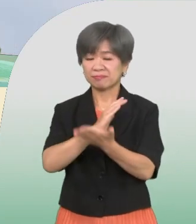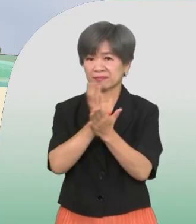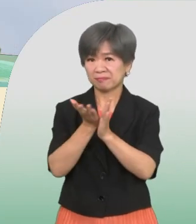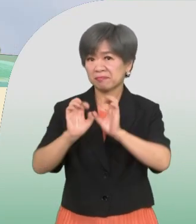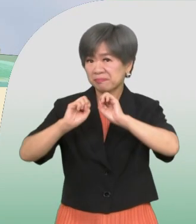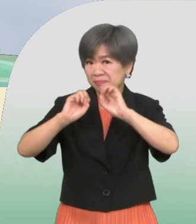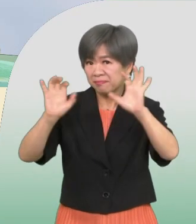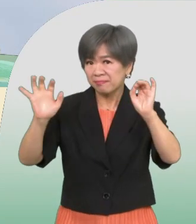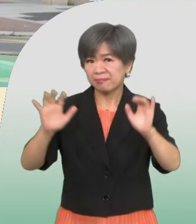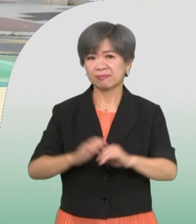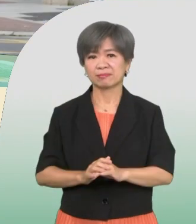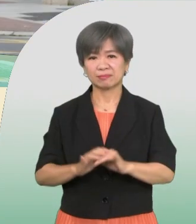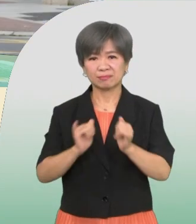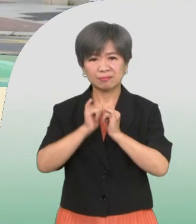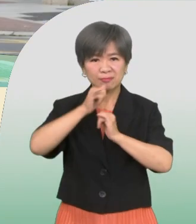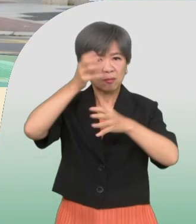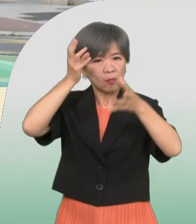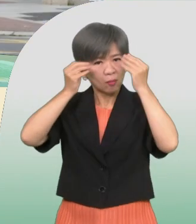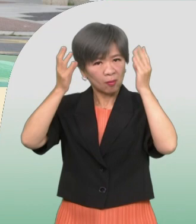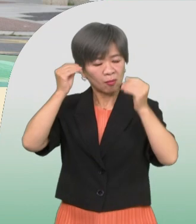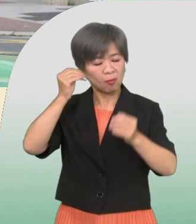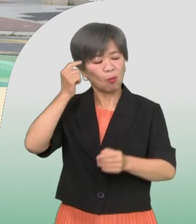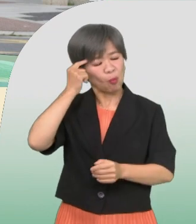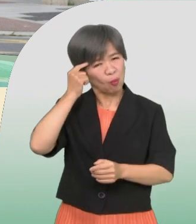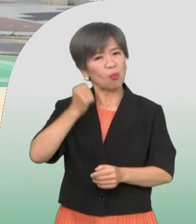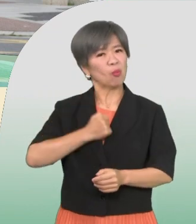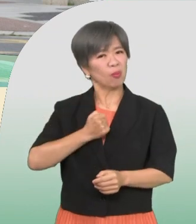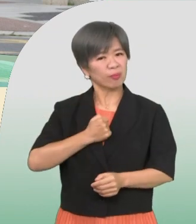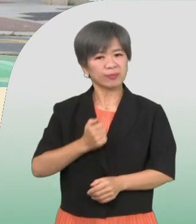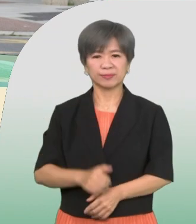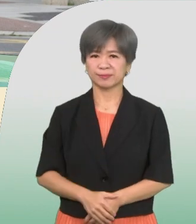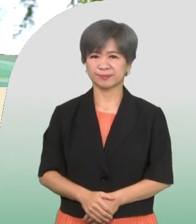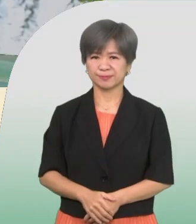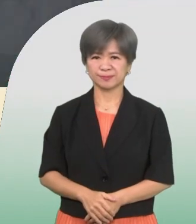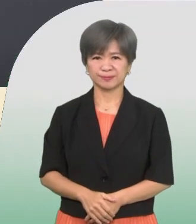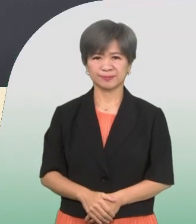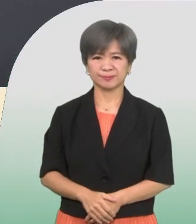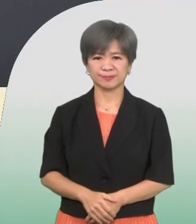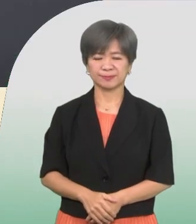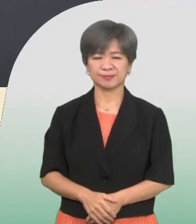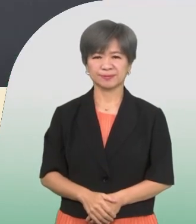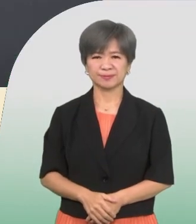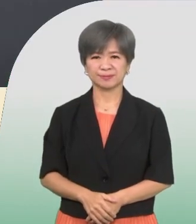出版，帮涵盖多的民众做得了解相关的知识。